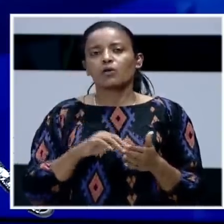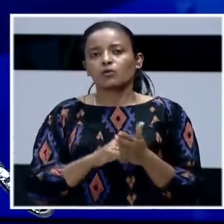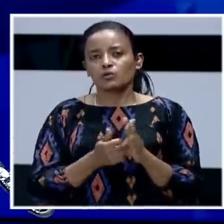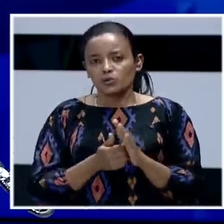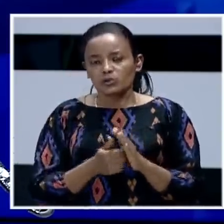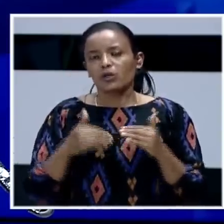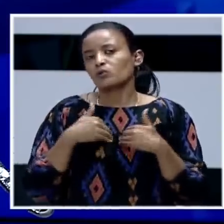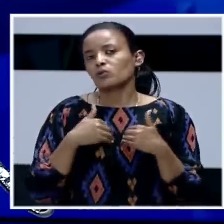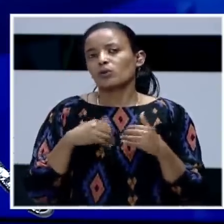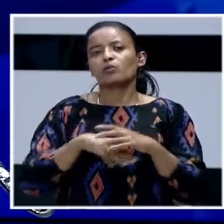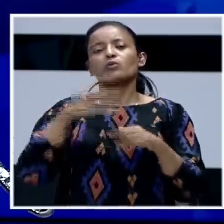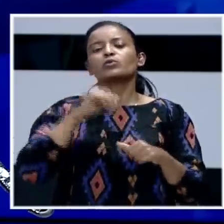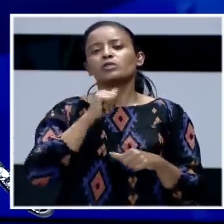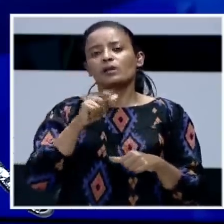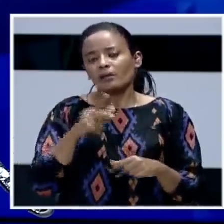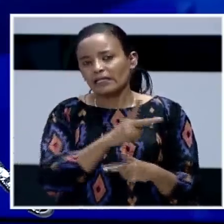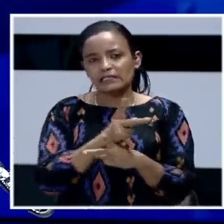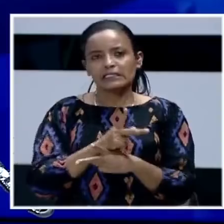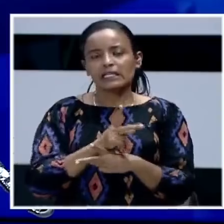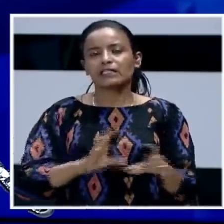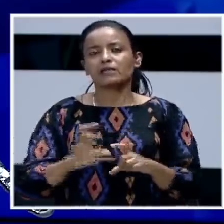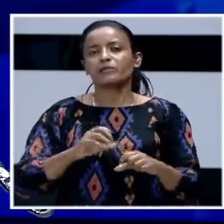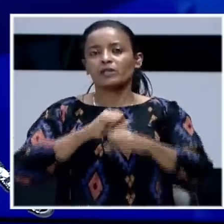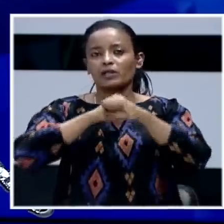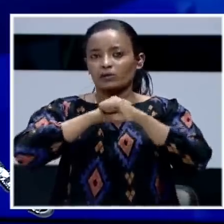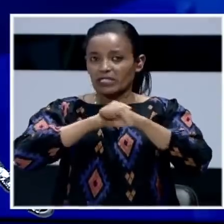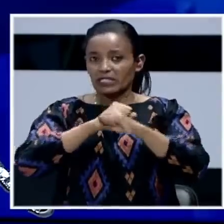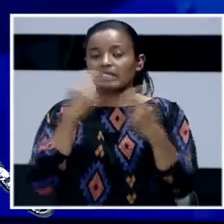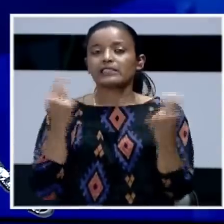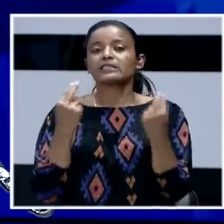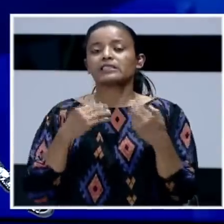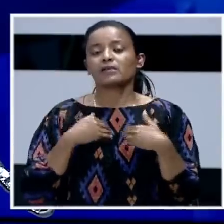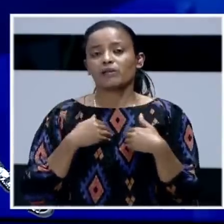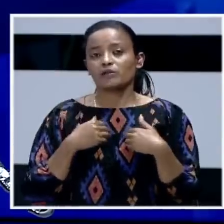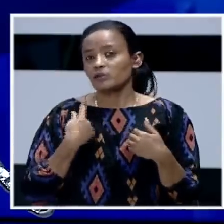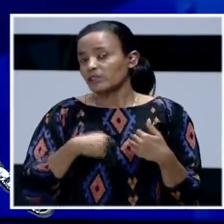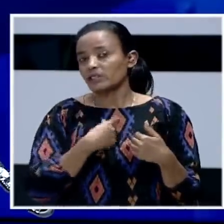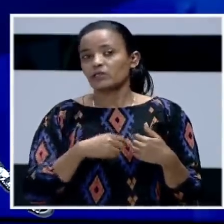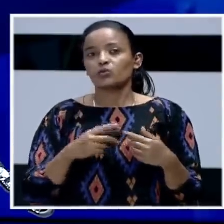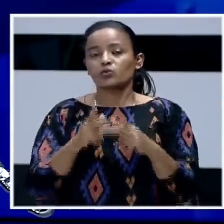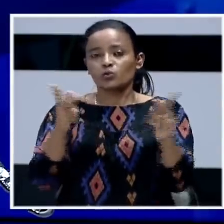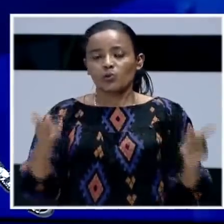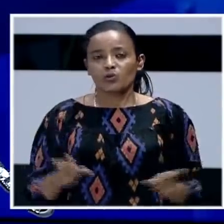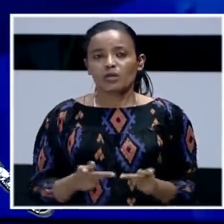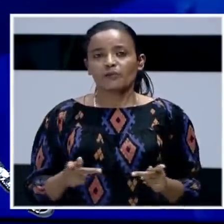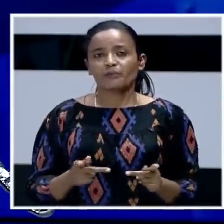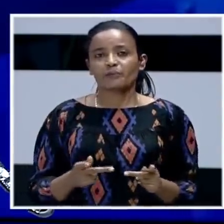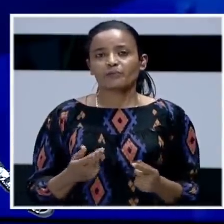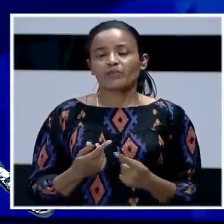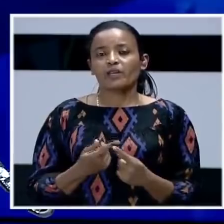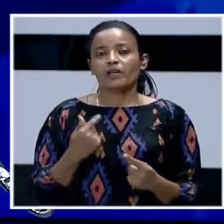إن دحر اللي خوينون كأو كوتش يقولون أبدت أنك أقعد كجبر خللو مكلا خليون كتكم خللو زولي زلنا نحنا مالت تبوتها تبوتها